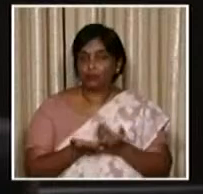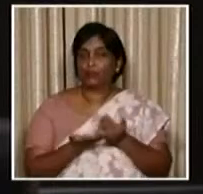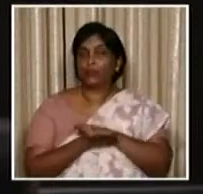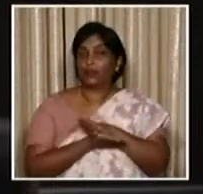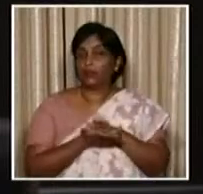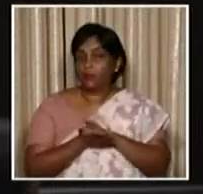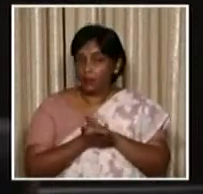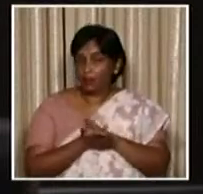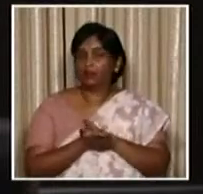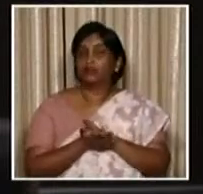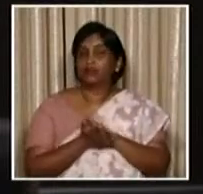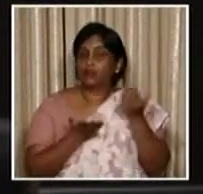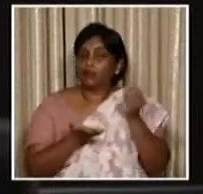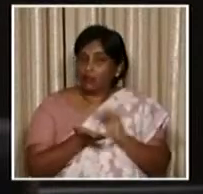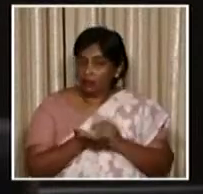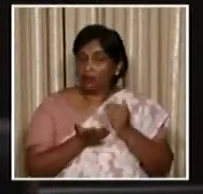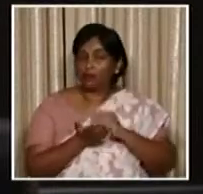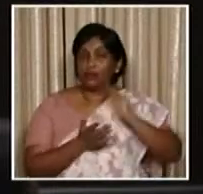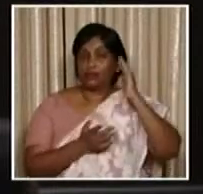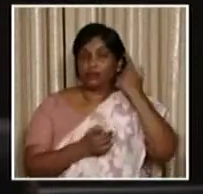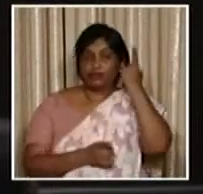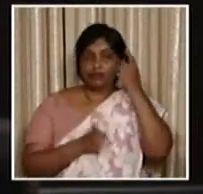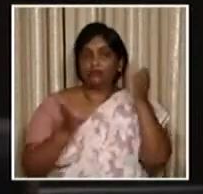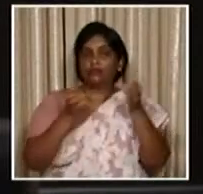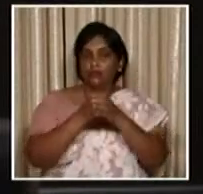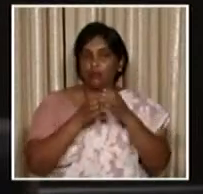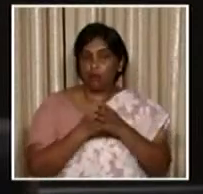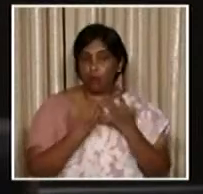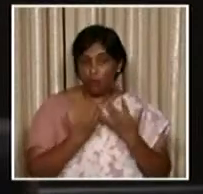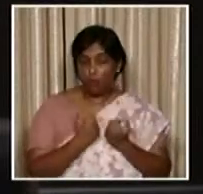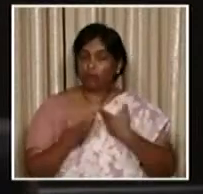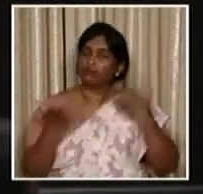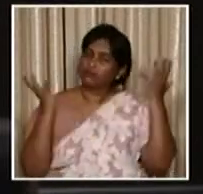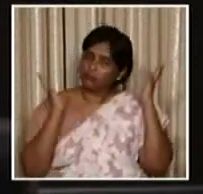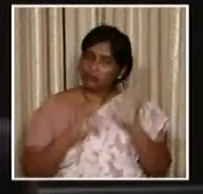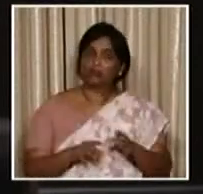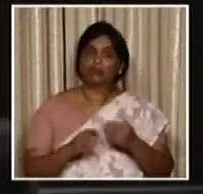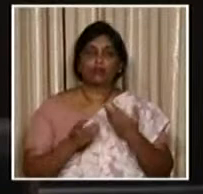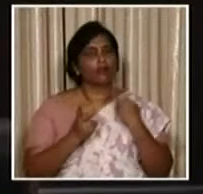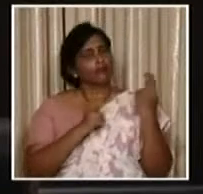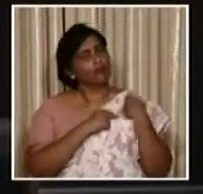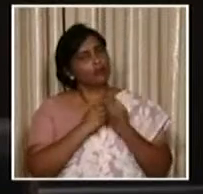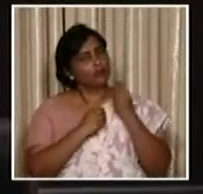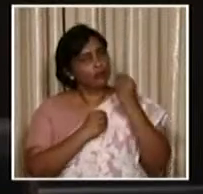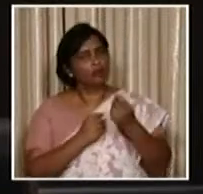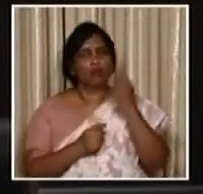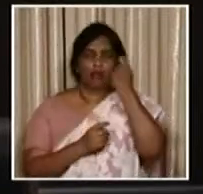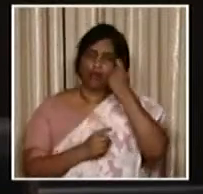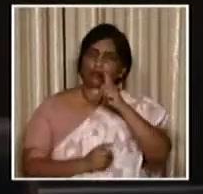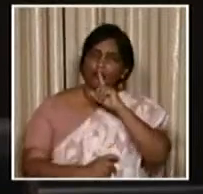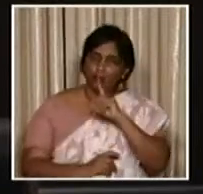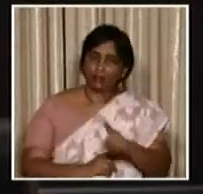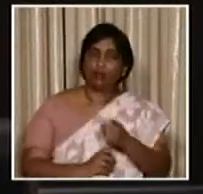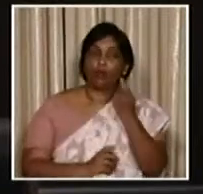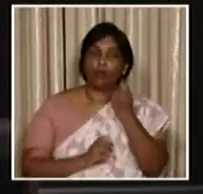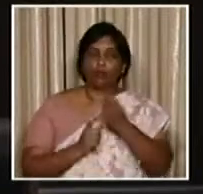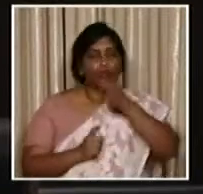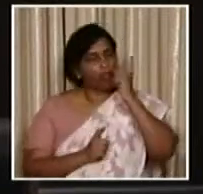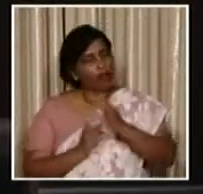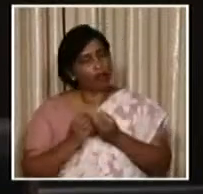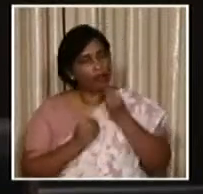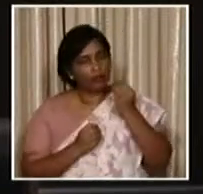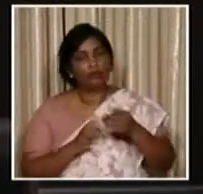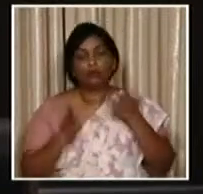පැහැදිලි කිරීම සහ නැවතත් විශේෂඥ කණ්ඩායම් අවශ්‍ය නම් ගෙන්න ගන්න බාර දෙන්න යෝජනා කරන්න මුදල් අනුමත